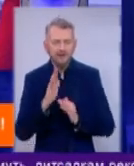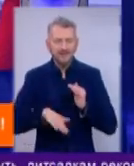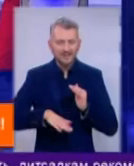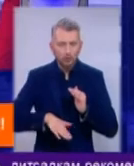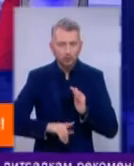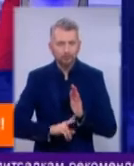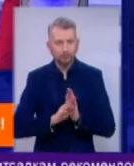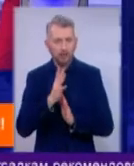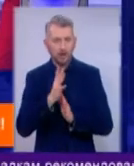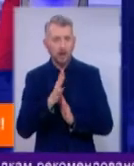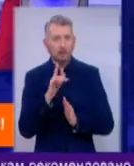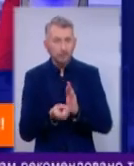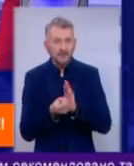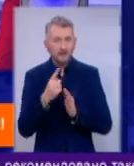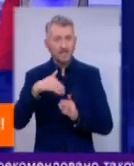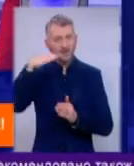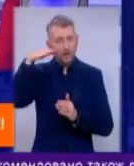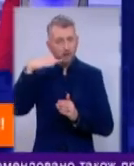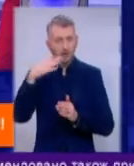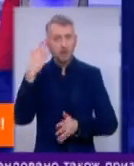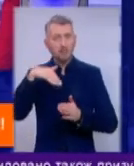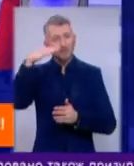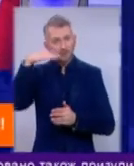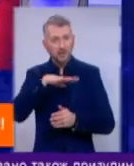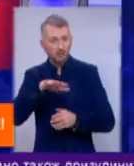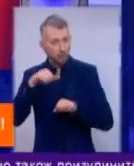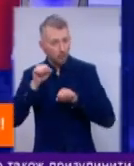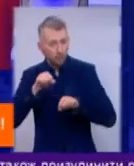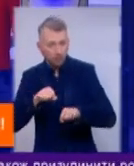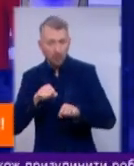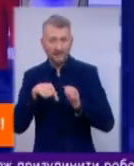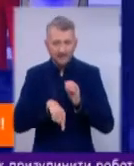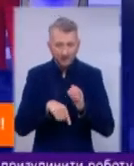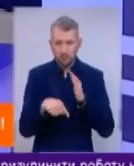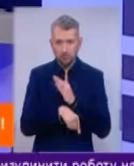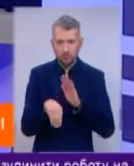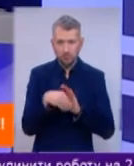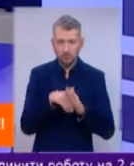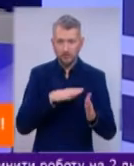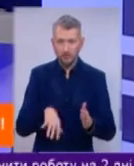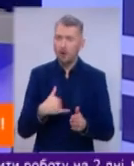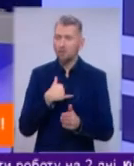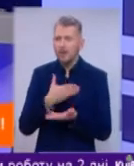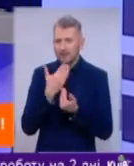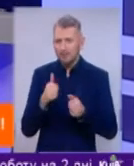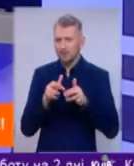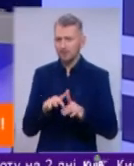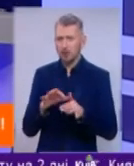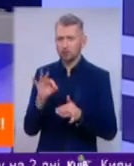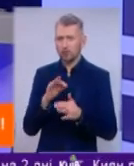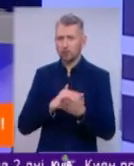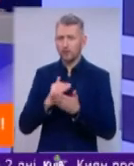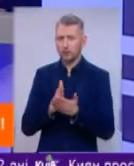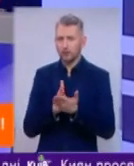якби зверху не покривалося, то знизу ніхто не брав би хабарі. Але в нас немає зараз справ стосовно цих високопосадовців, наприклад, від